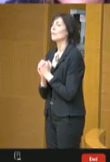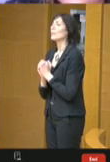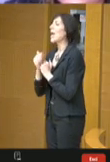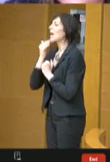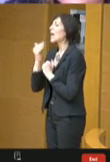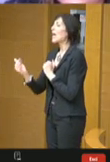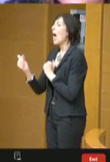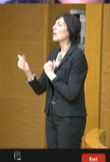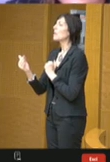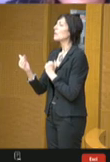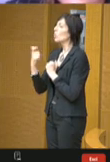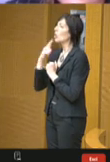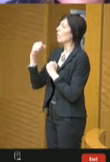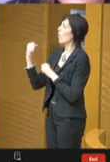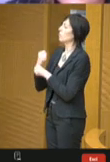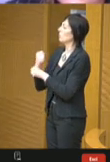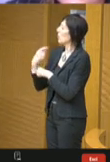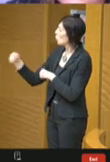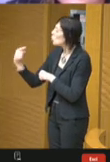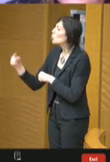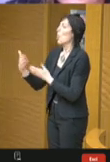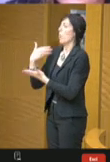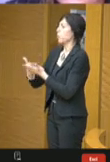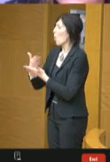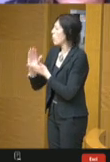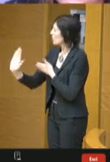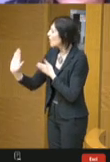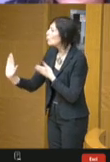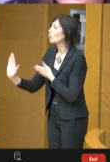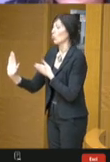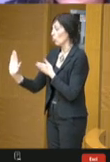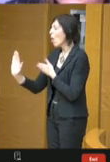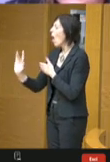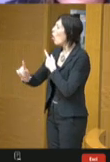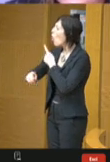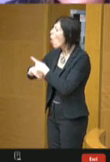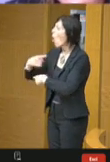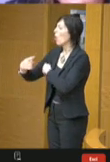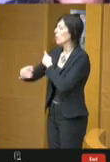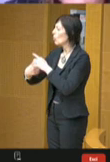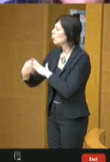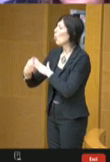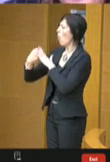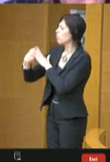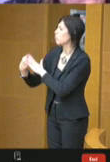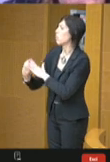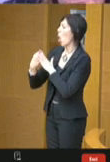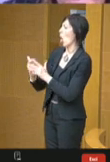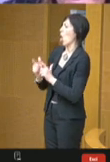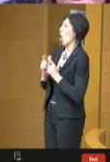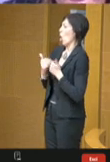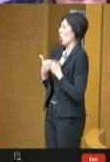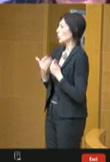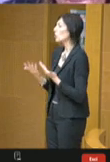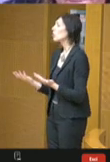ringrazio per tutto quello che fa, per le proposte, per il costante supporto che ci fornisce. È